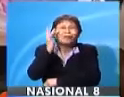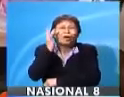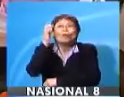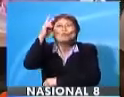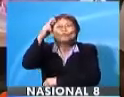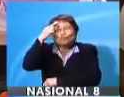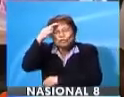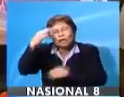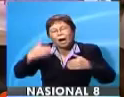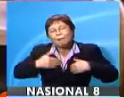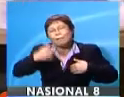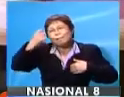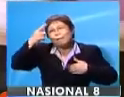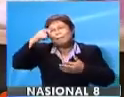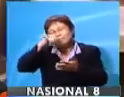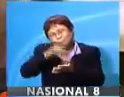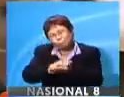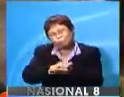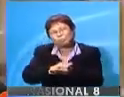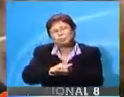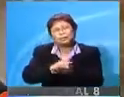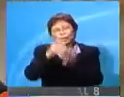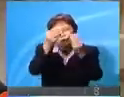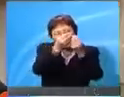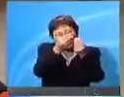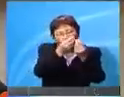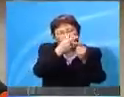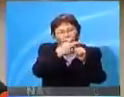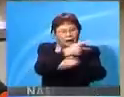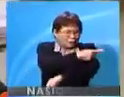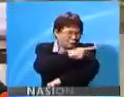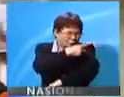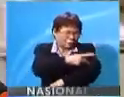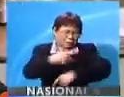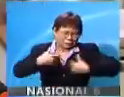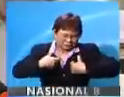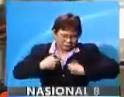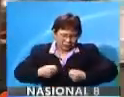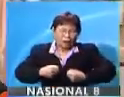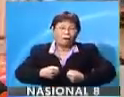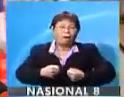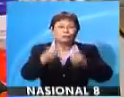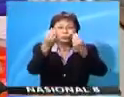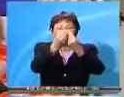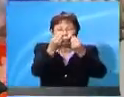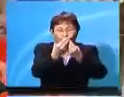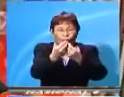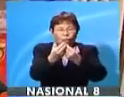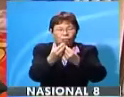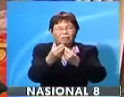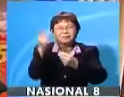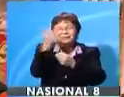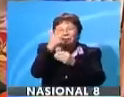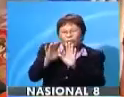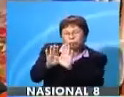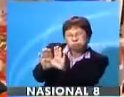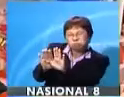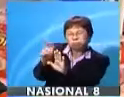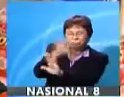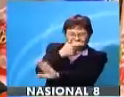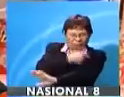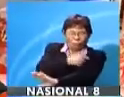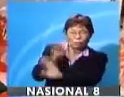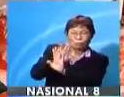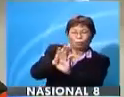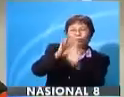utama wujud pemahaman berkenaan. Statistik daripada Klinik Kesihatan menunjukkan bilangan kes yang menolak vaksin meningkat